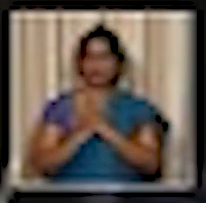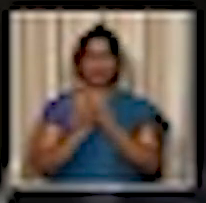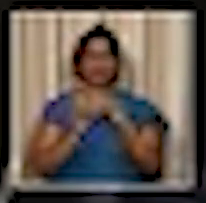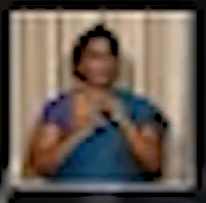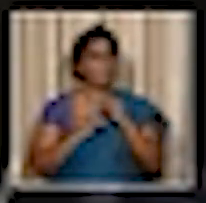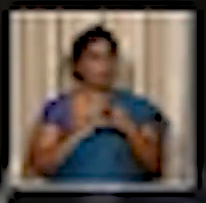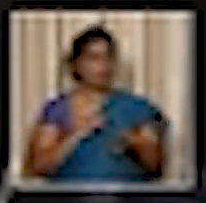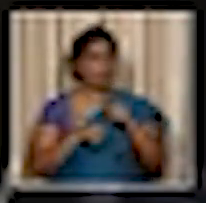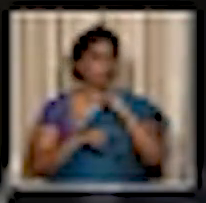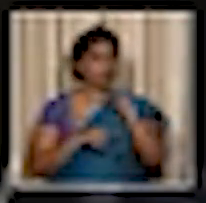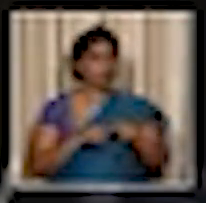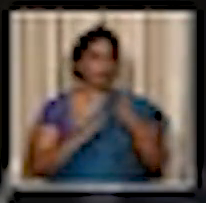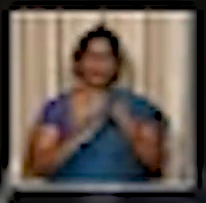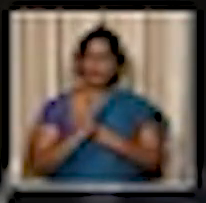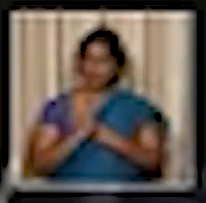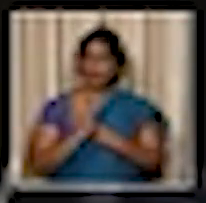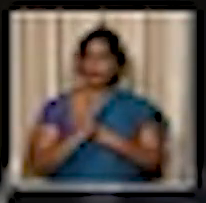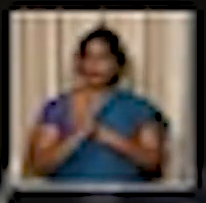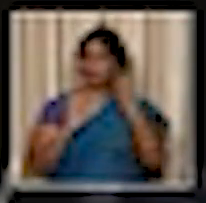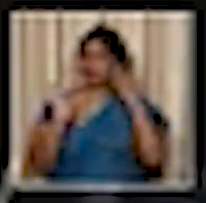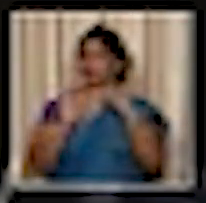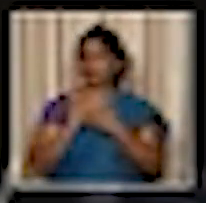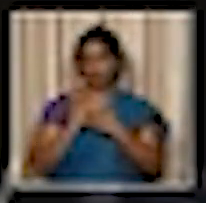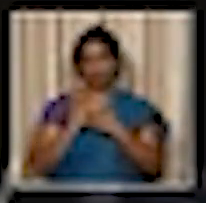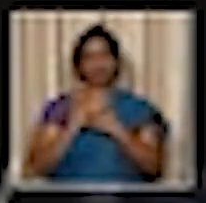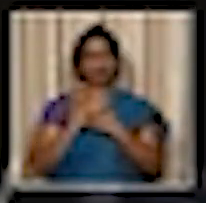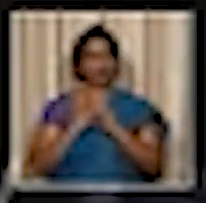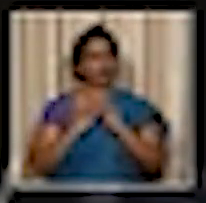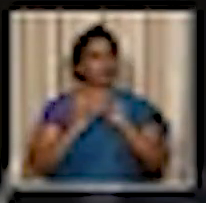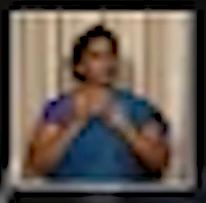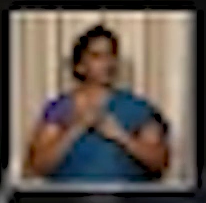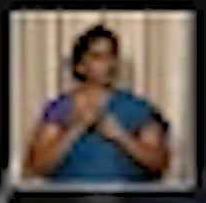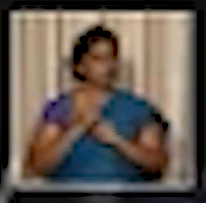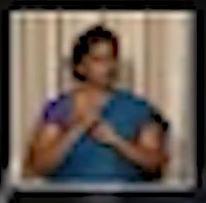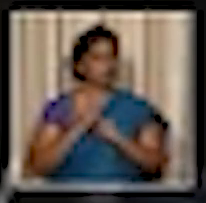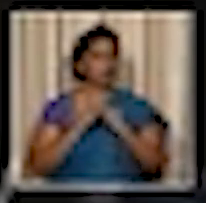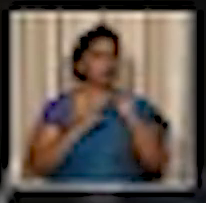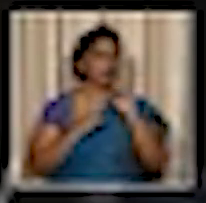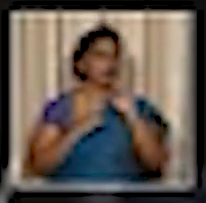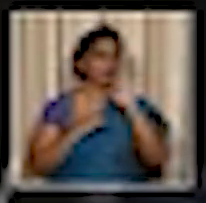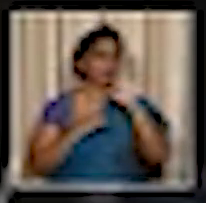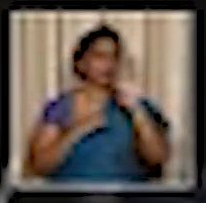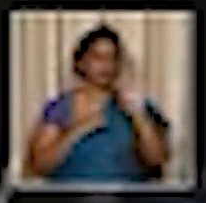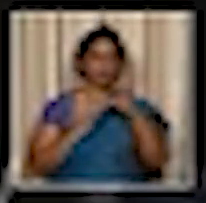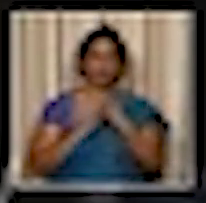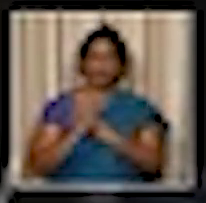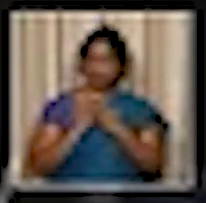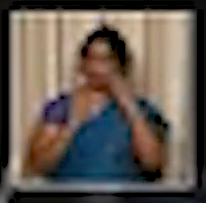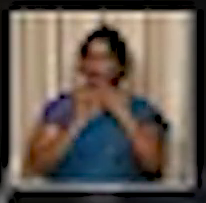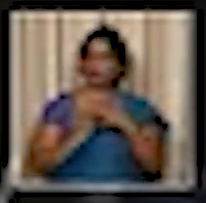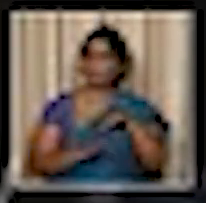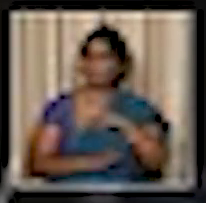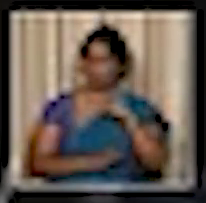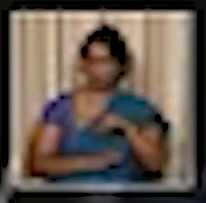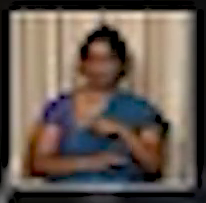විනිසුරුතුමා විසින් නීතිපති එදිරිව සමරක්කොඩි 57 නීති වාර්තාවේ නඩු තීන්දුවෙන්ද පිළිගෙන